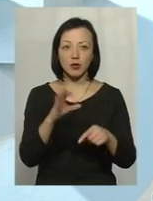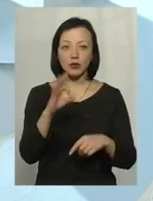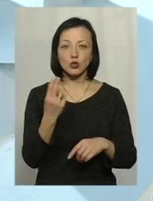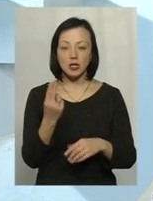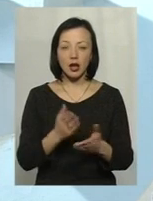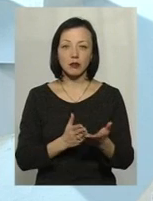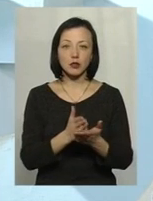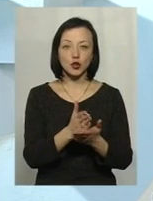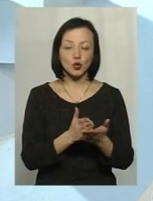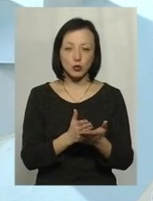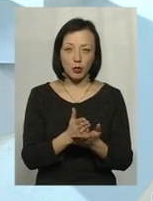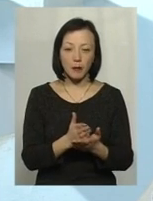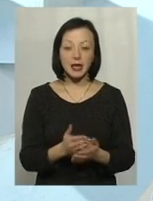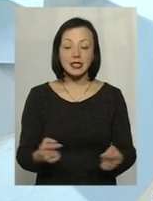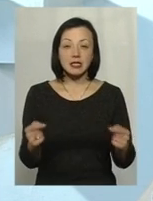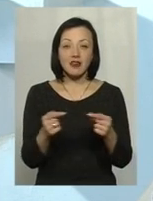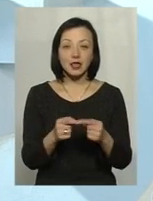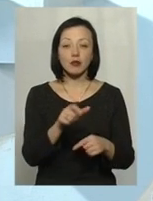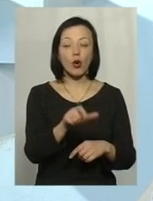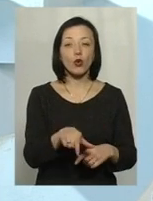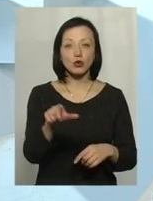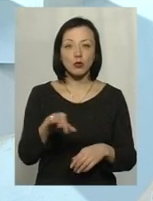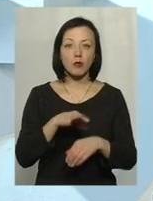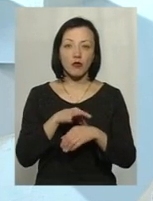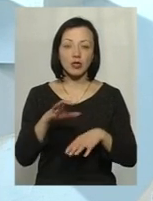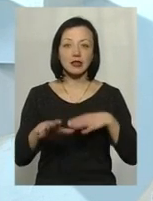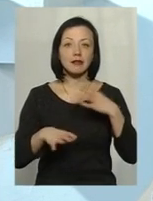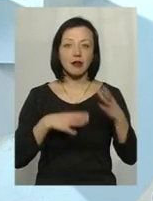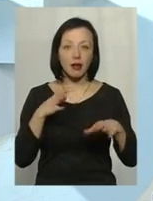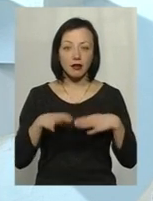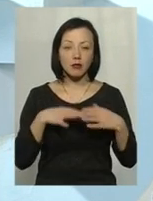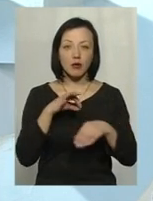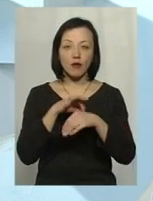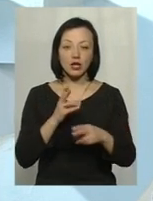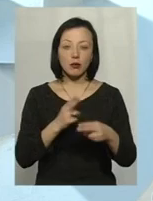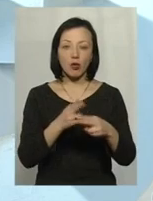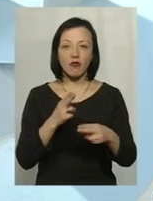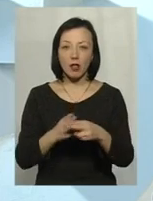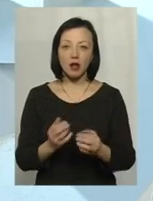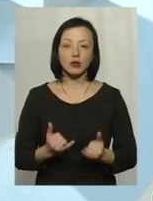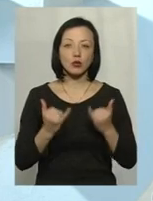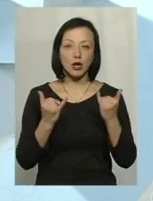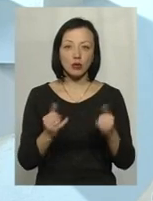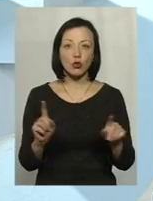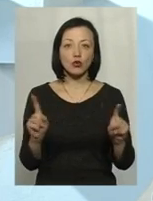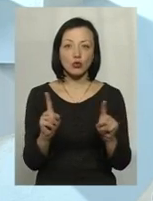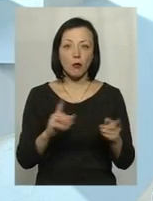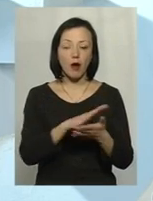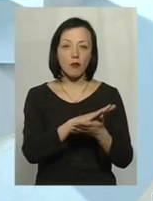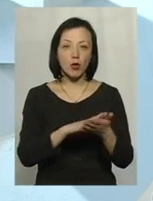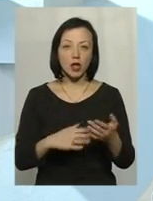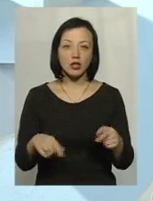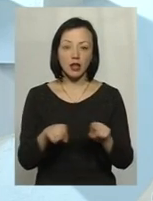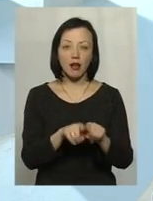службами, з вказаними особами проводити тренінги, проводити профілактику для того, щоб в подальшому